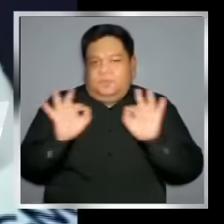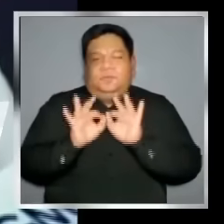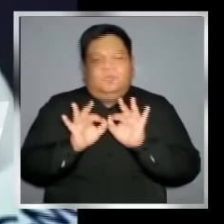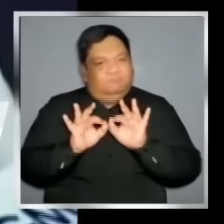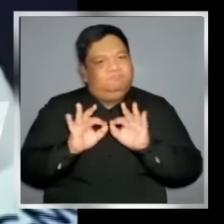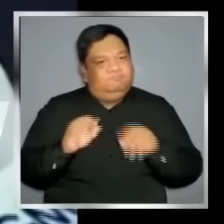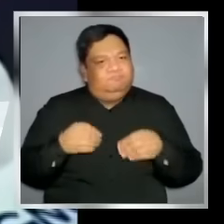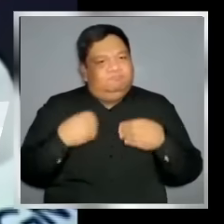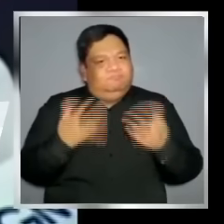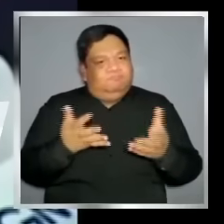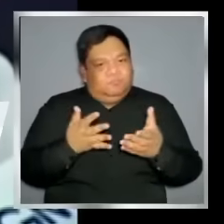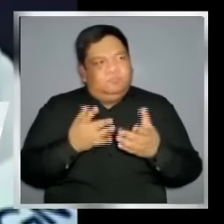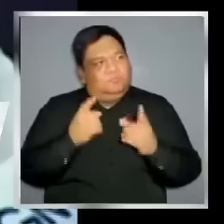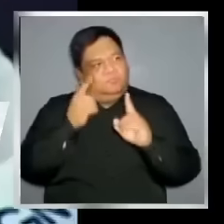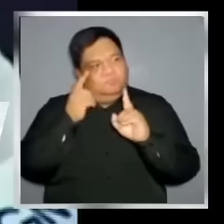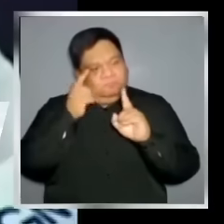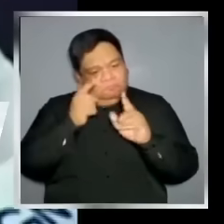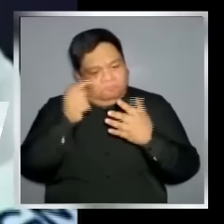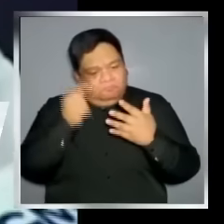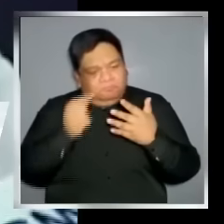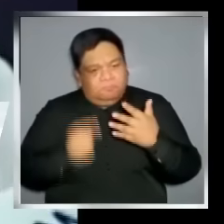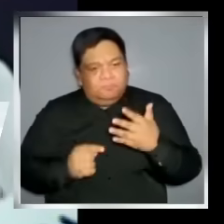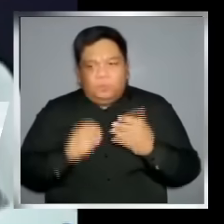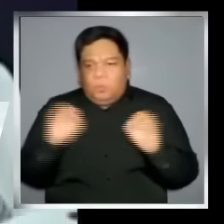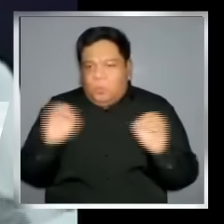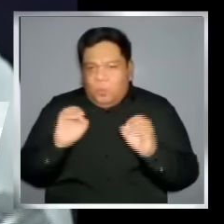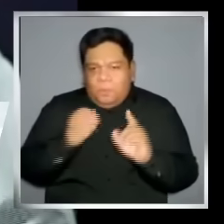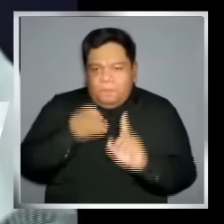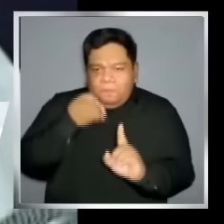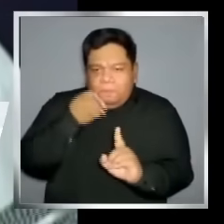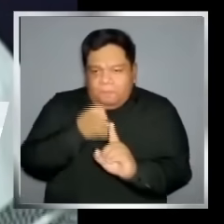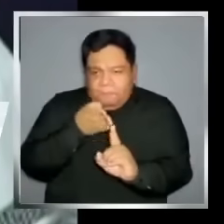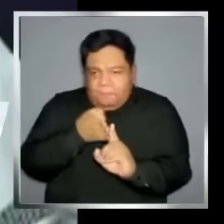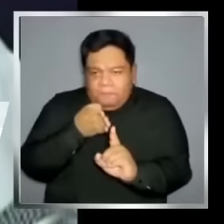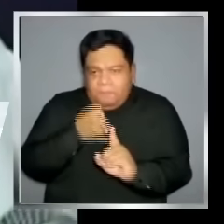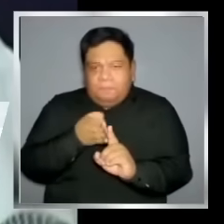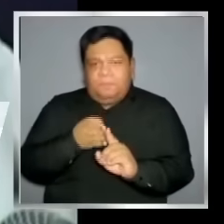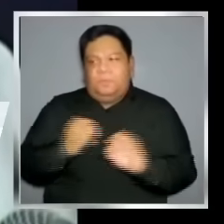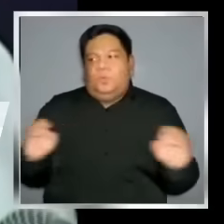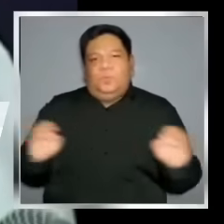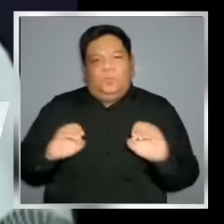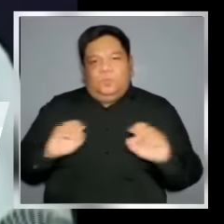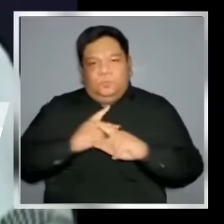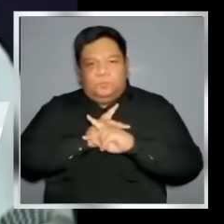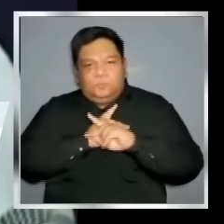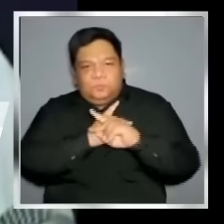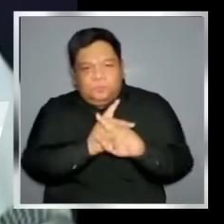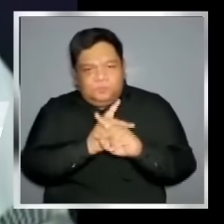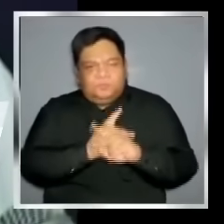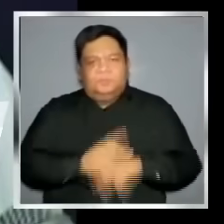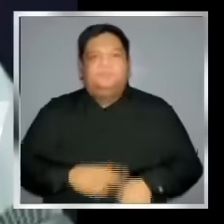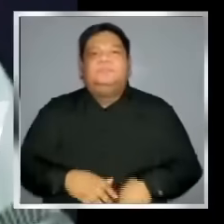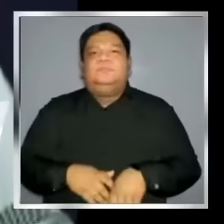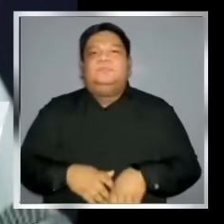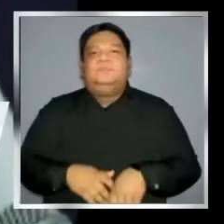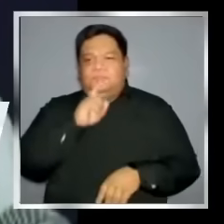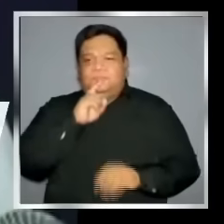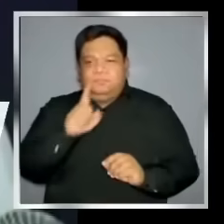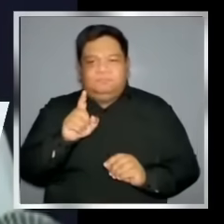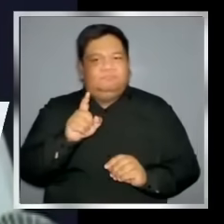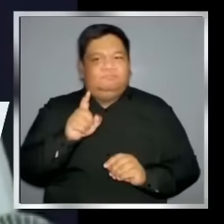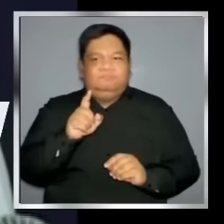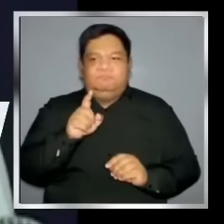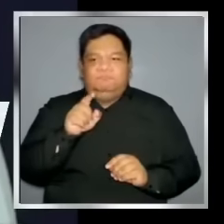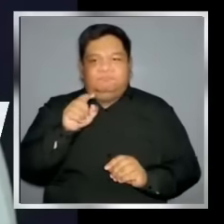objective, unbiased, walang pinoprotektahan, walang kinikilingan na